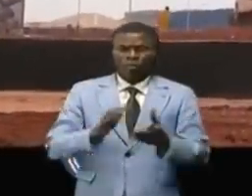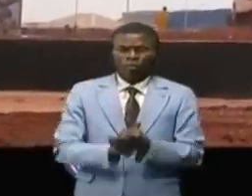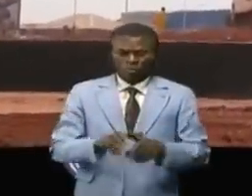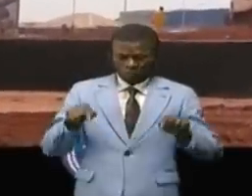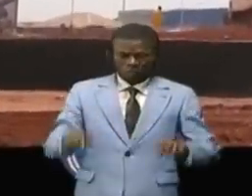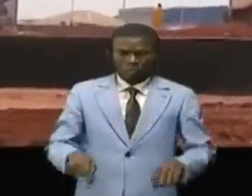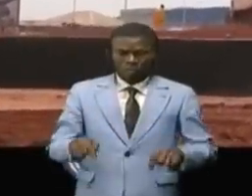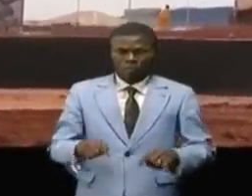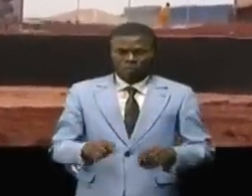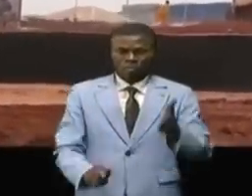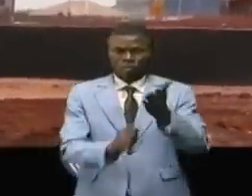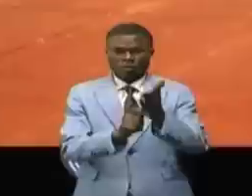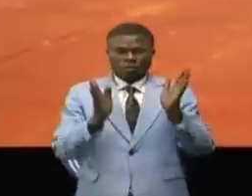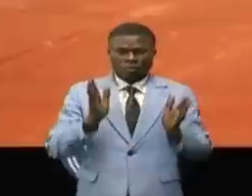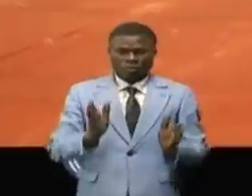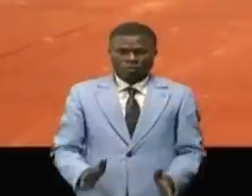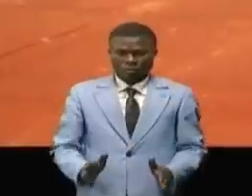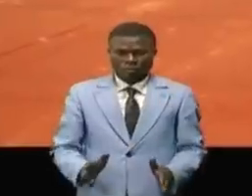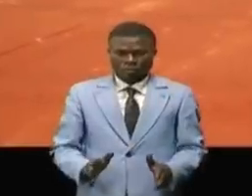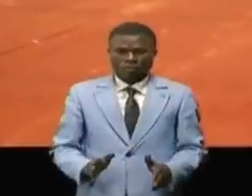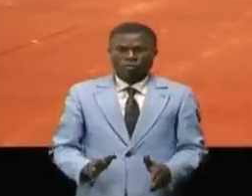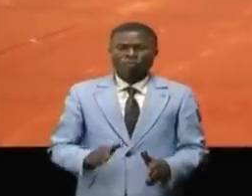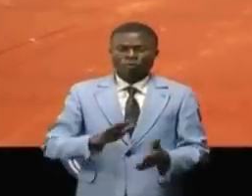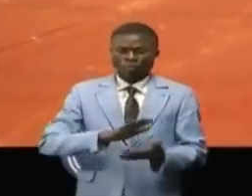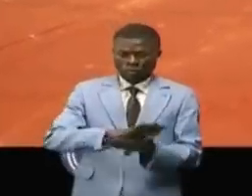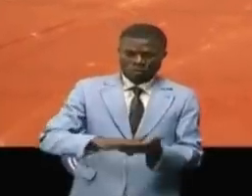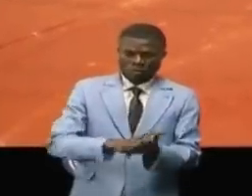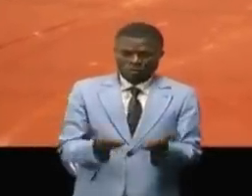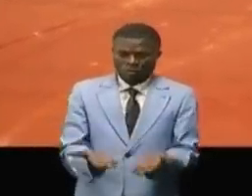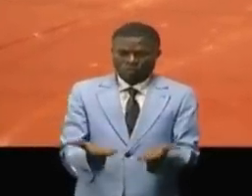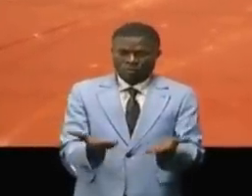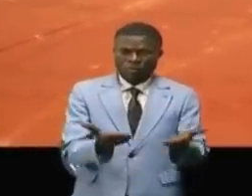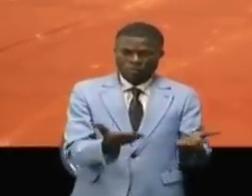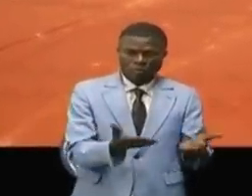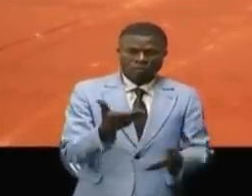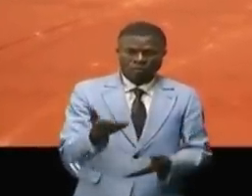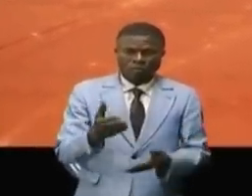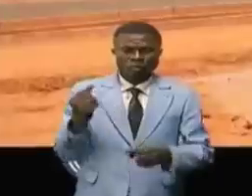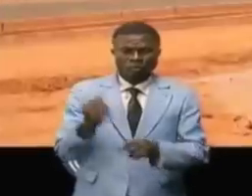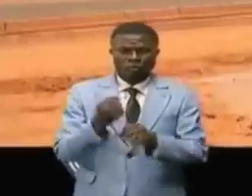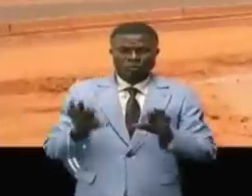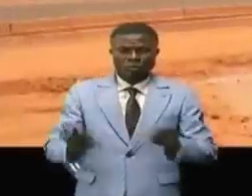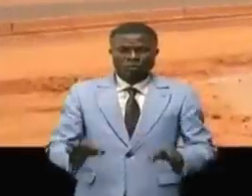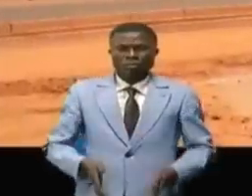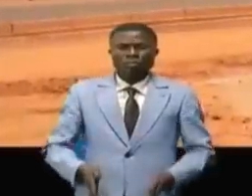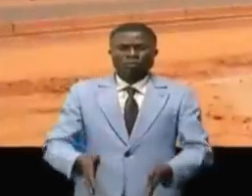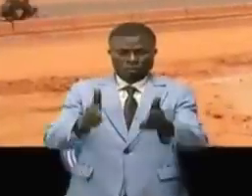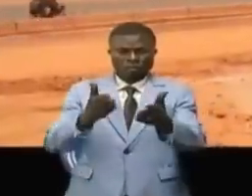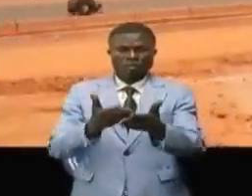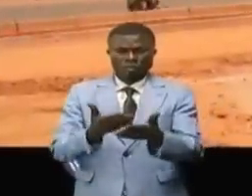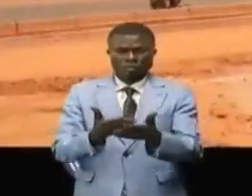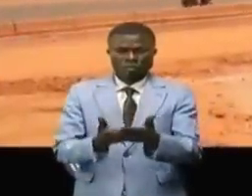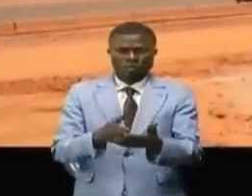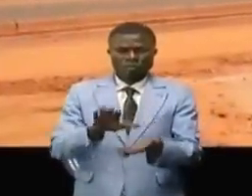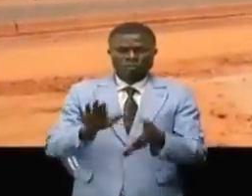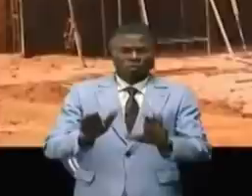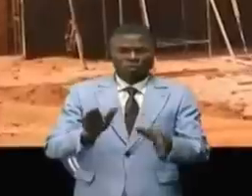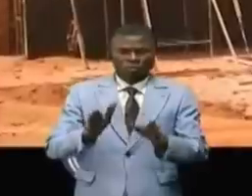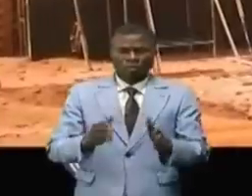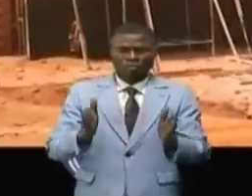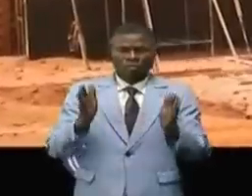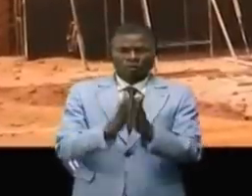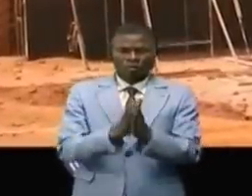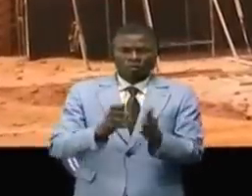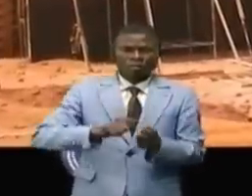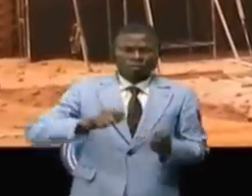actuellement les techniciens procèdent au remblage avec le latérite afin d'atteindre les niveaux de culé à plus ou moins 8 m